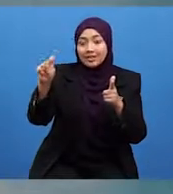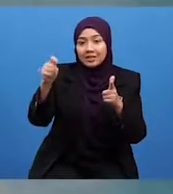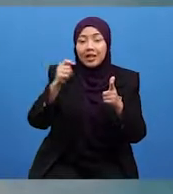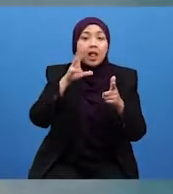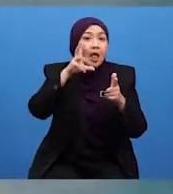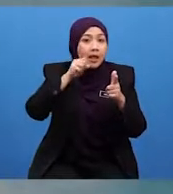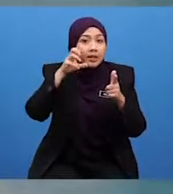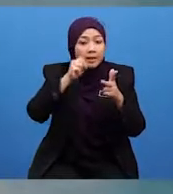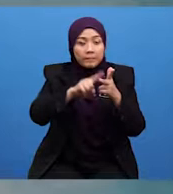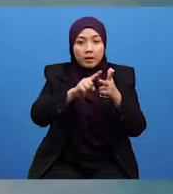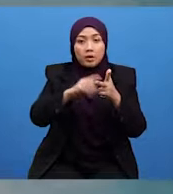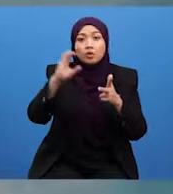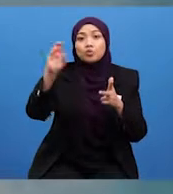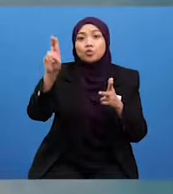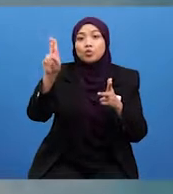cuka,